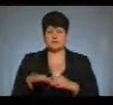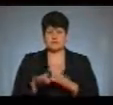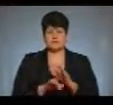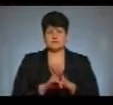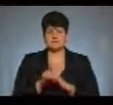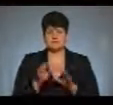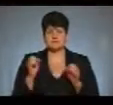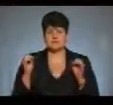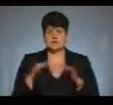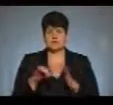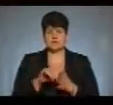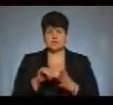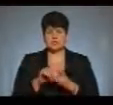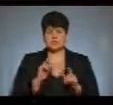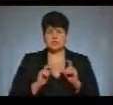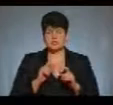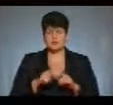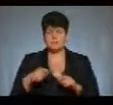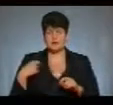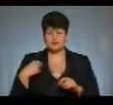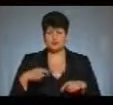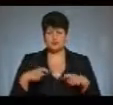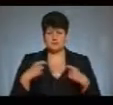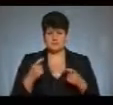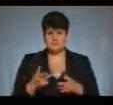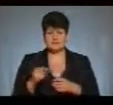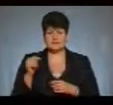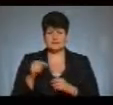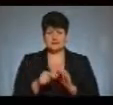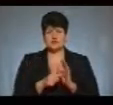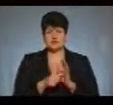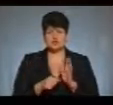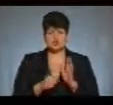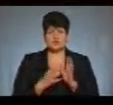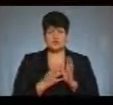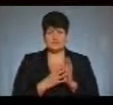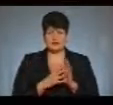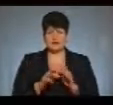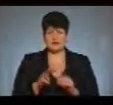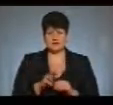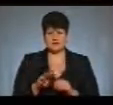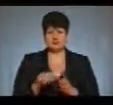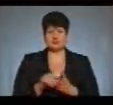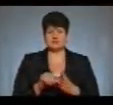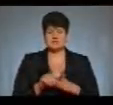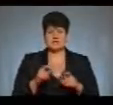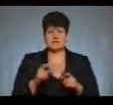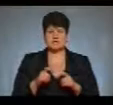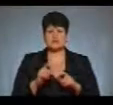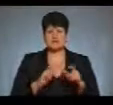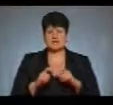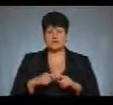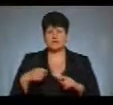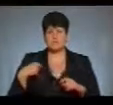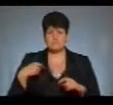зібралися учасники студентської милі. Вони будуть бігти дистанцію 1609 метрів. Учасники студентської милі із